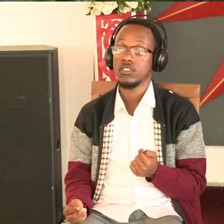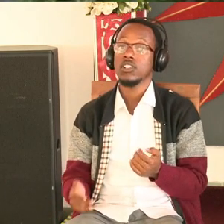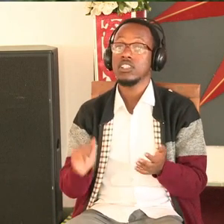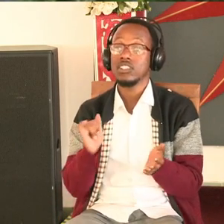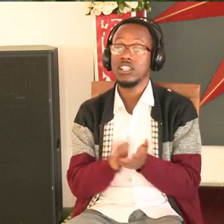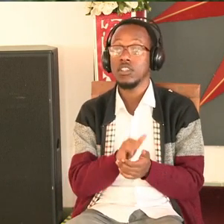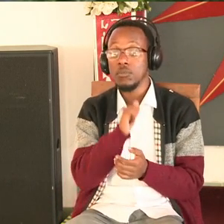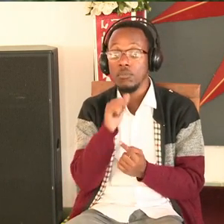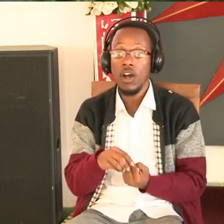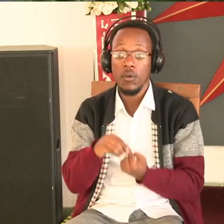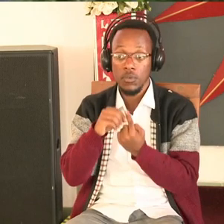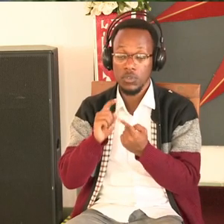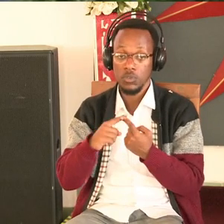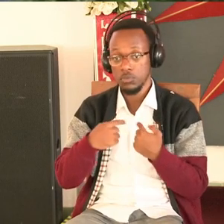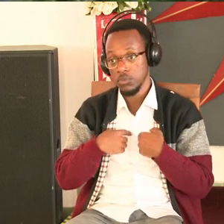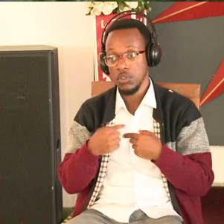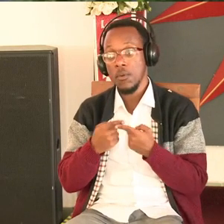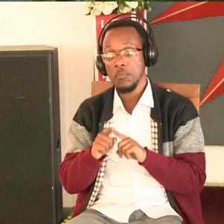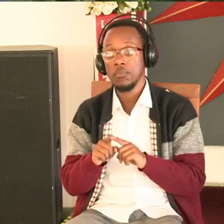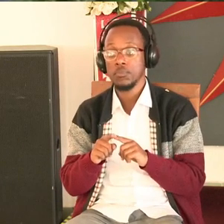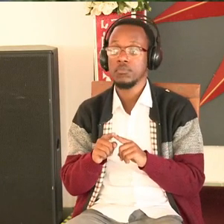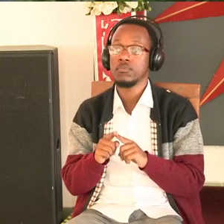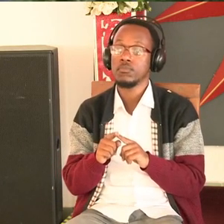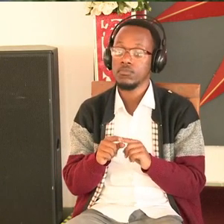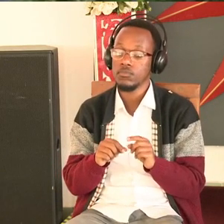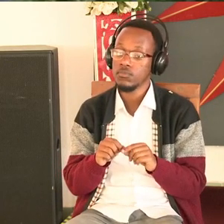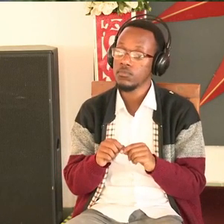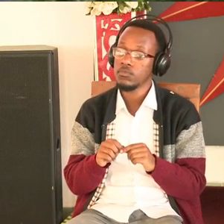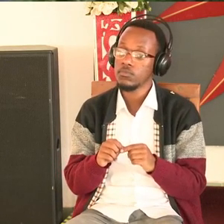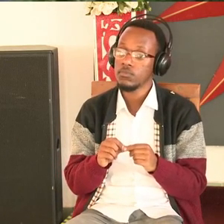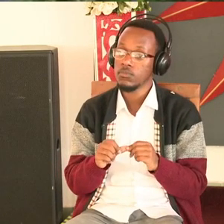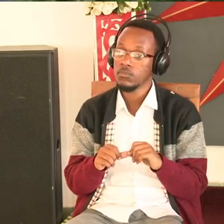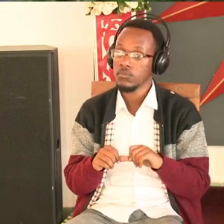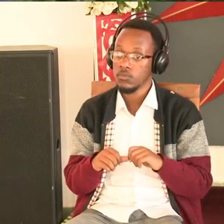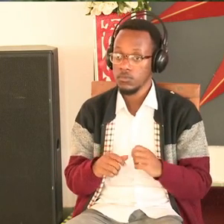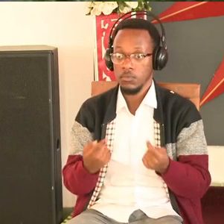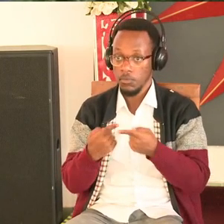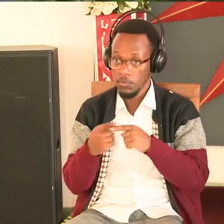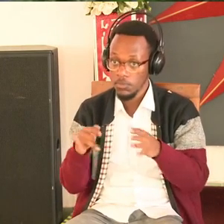et porte en lui une importance dans l'histoire du salut.